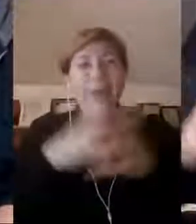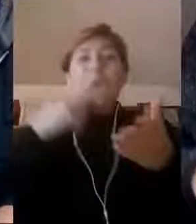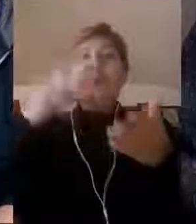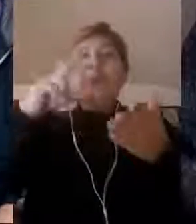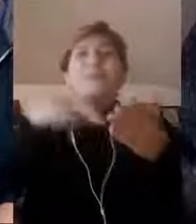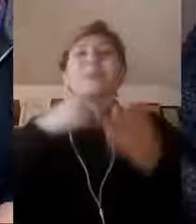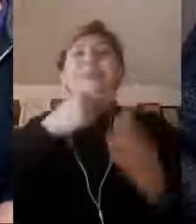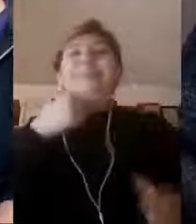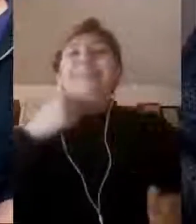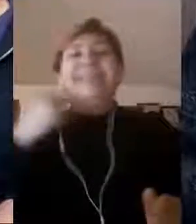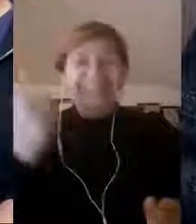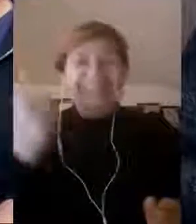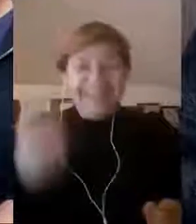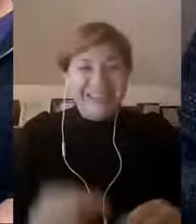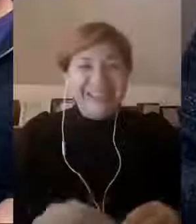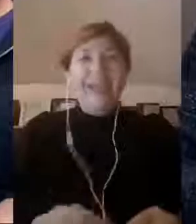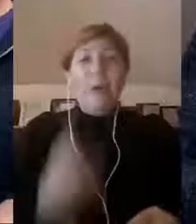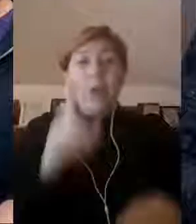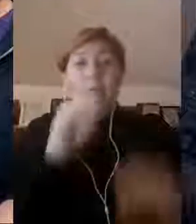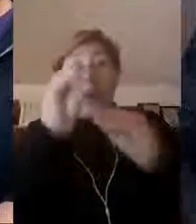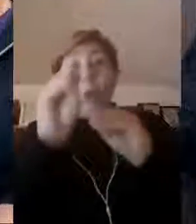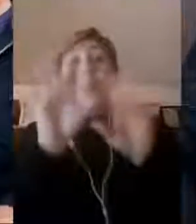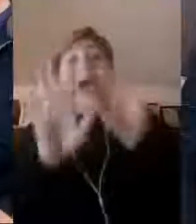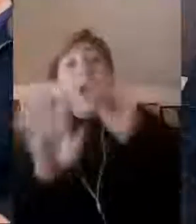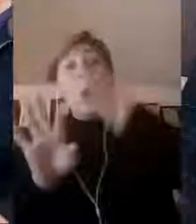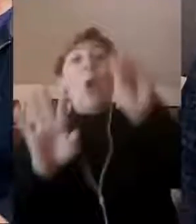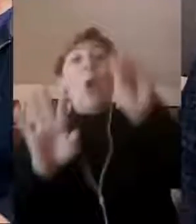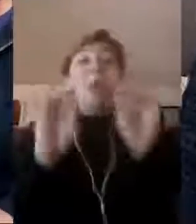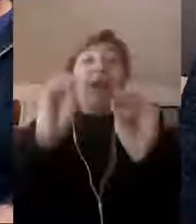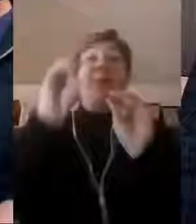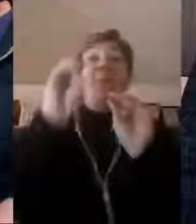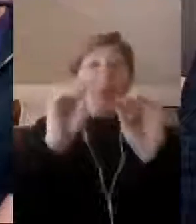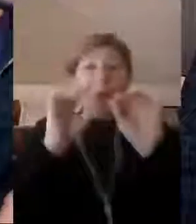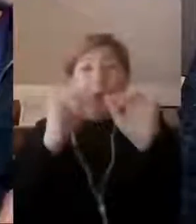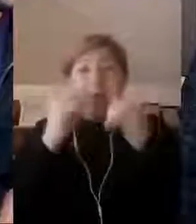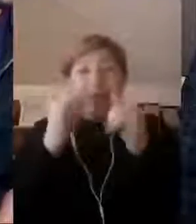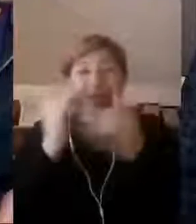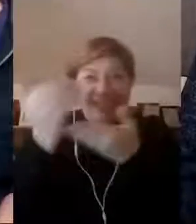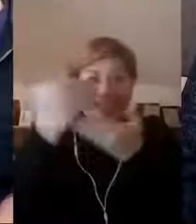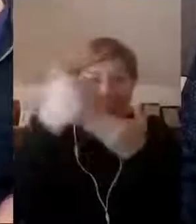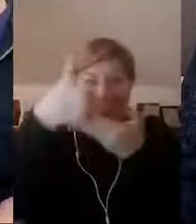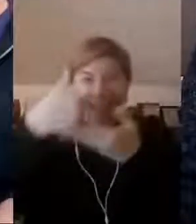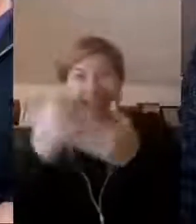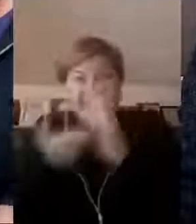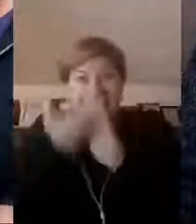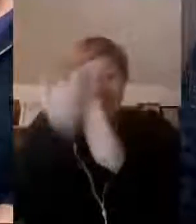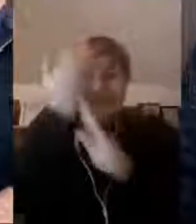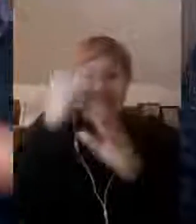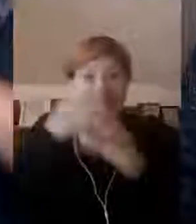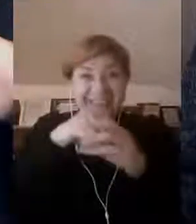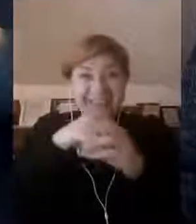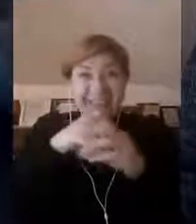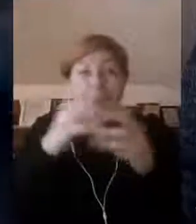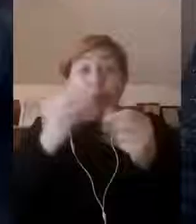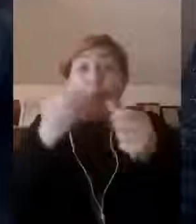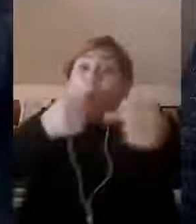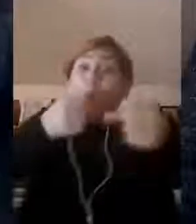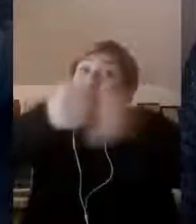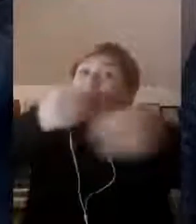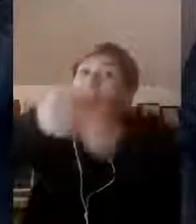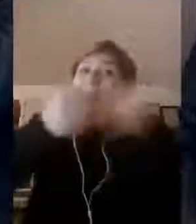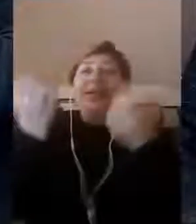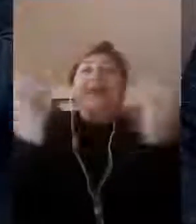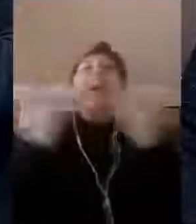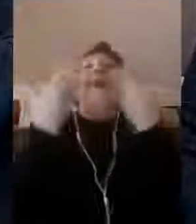okumanın imkanı yoktu. Onu oraya koyma Yani falan diye. oyundaki Vallahi gelirini çok arttırmak için. Aşırı müdahale ediyorlar bana. Şunu yanlışça, bunu